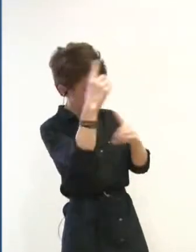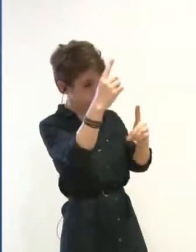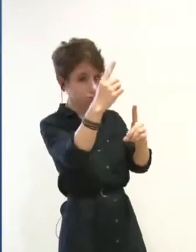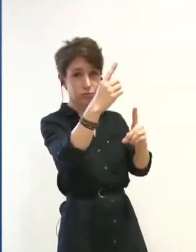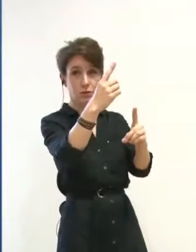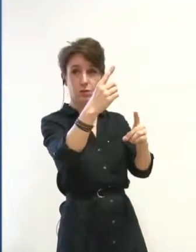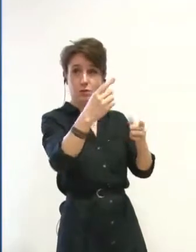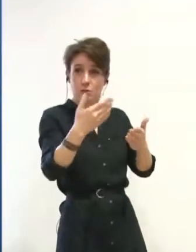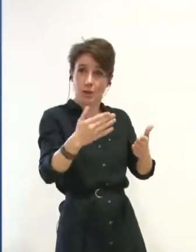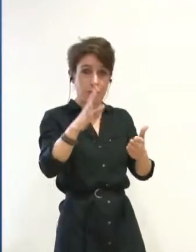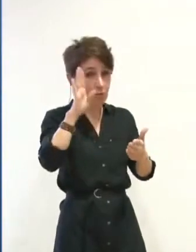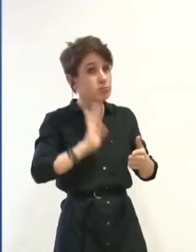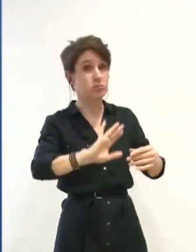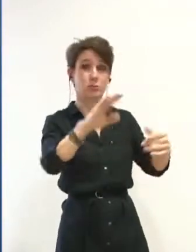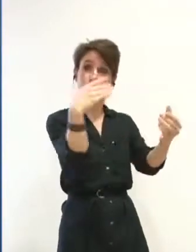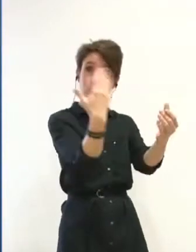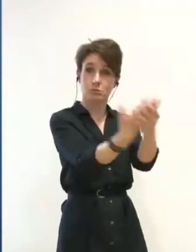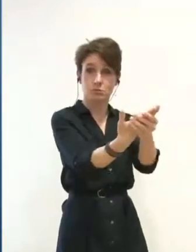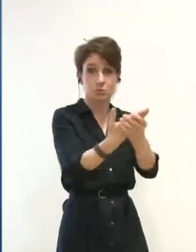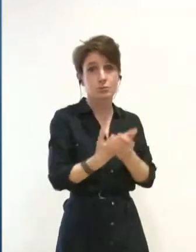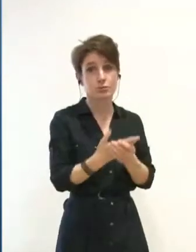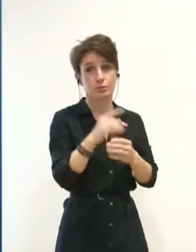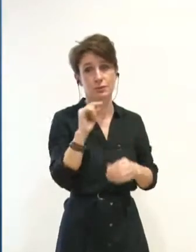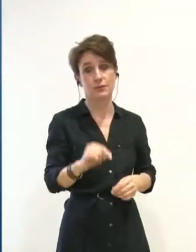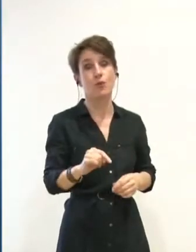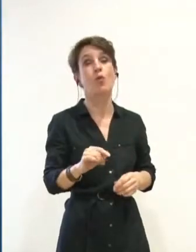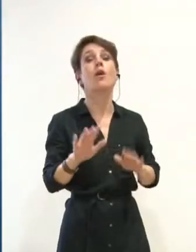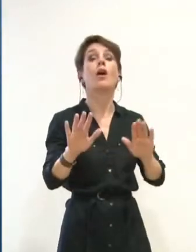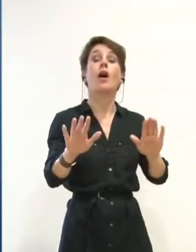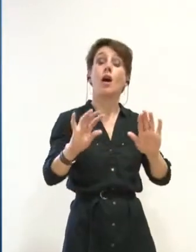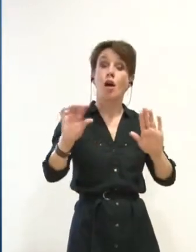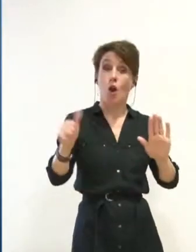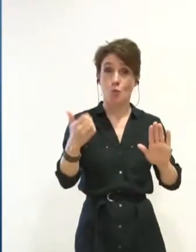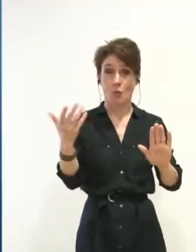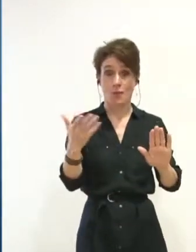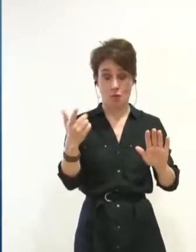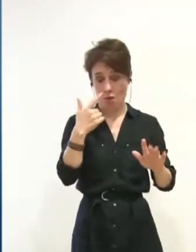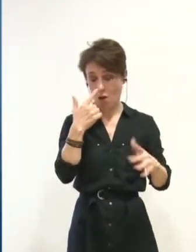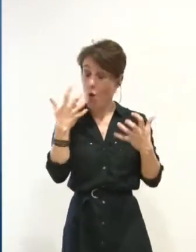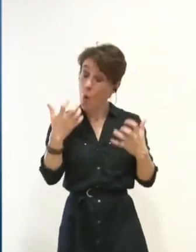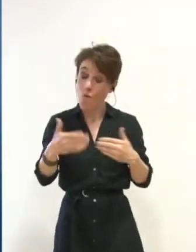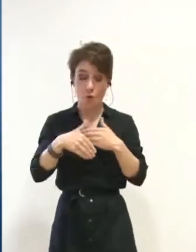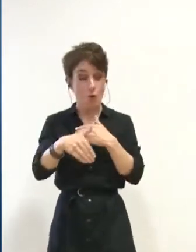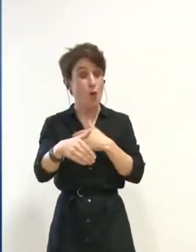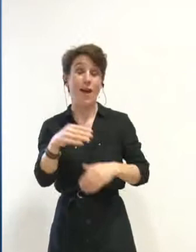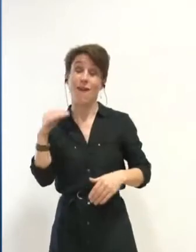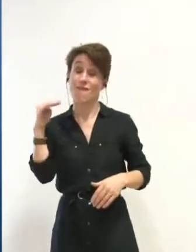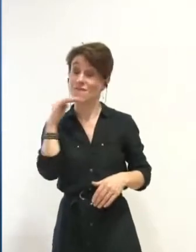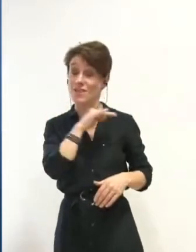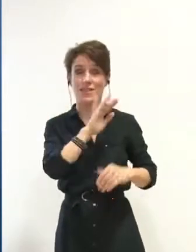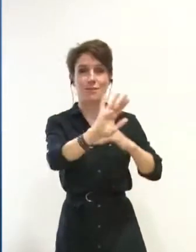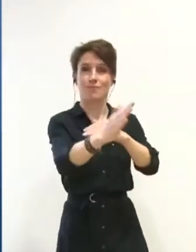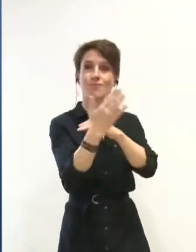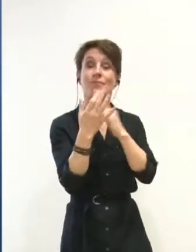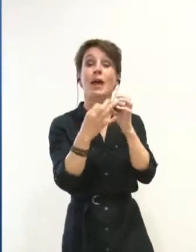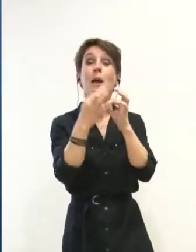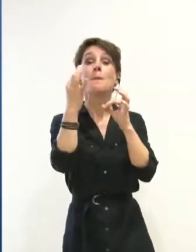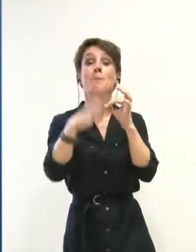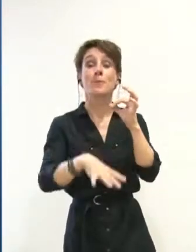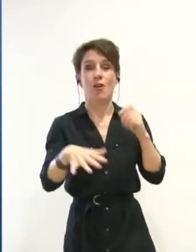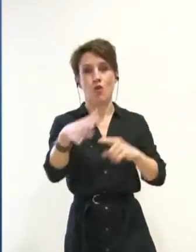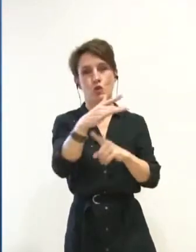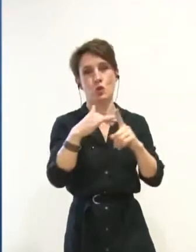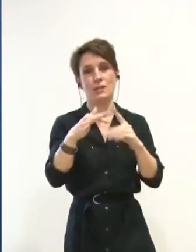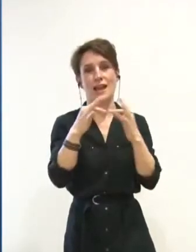instante. D'abord, nous souhaitons que soit présenté dans les meilleurs délais le bilan social de cette